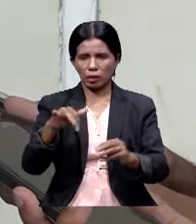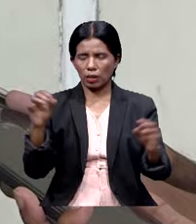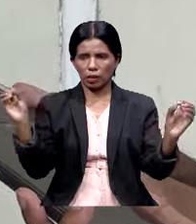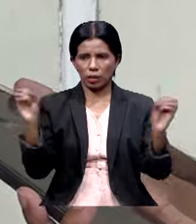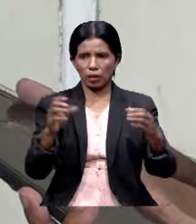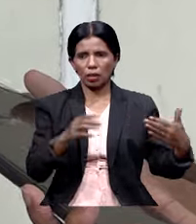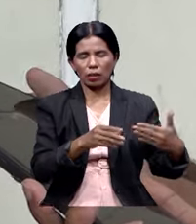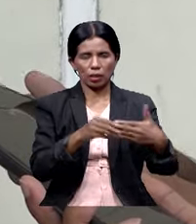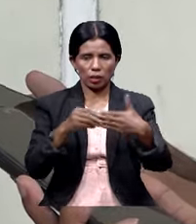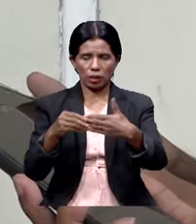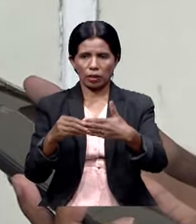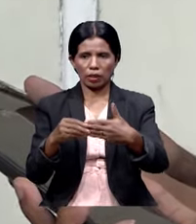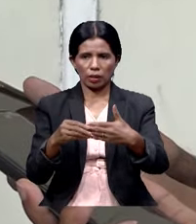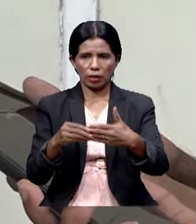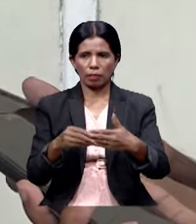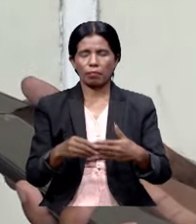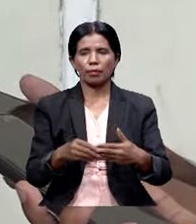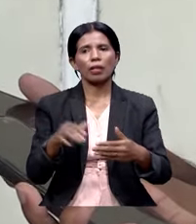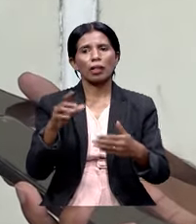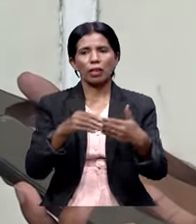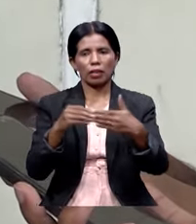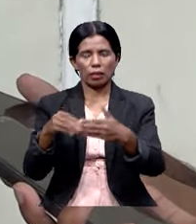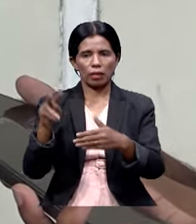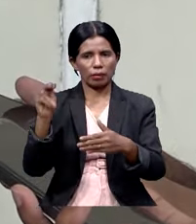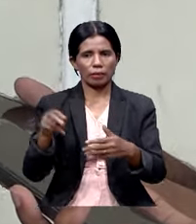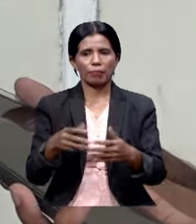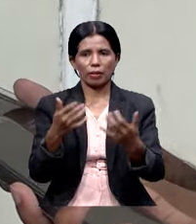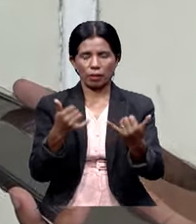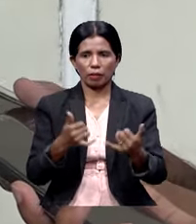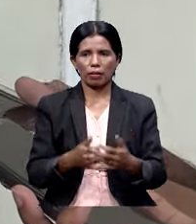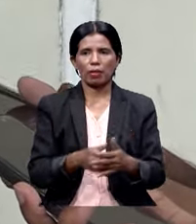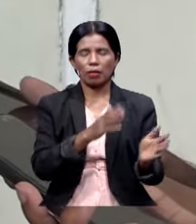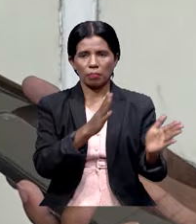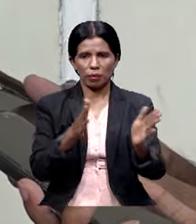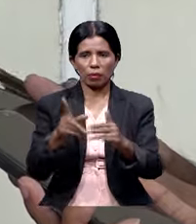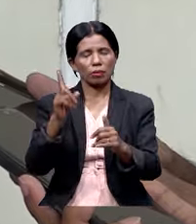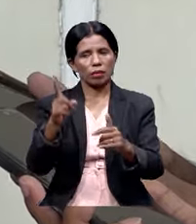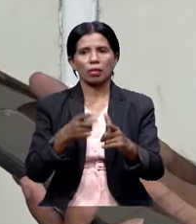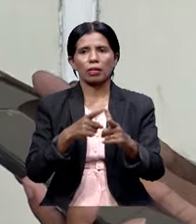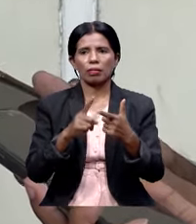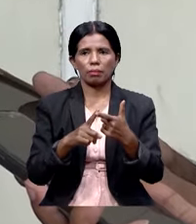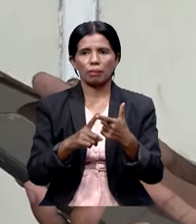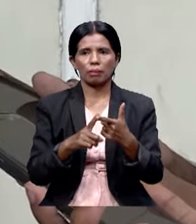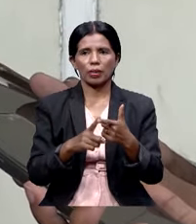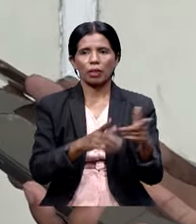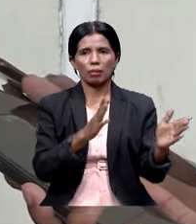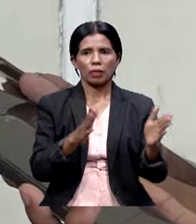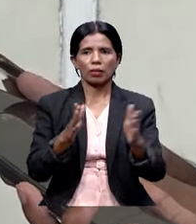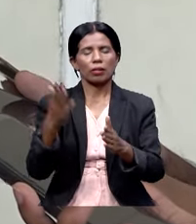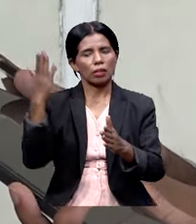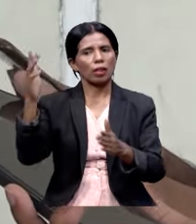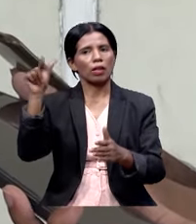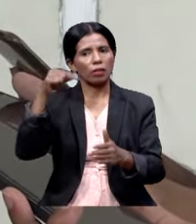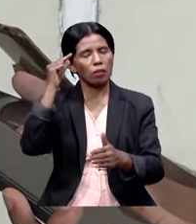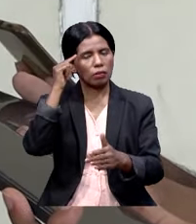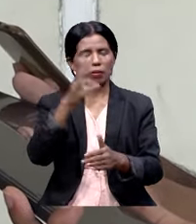objetivo por exigência lei ne. Daí ne processo ida. Proceso ne i hela governo